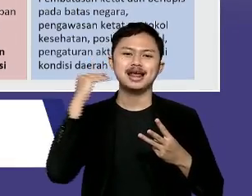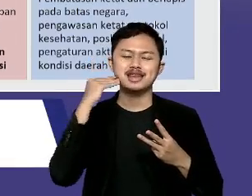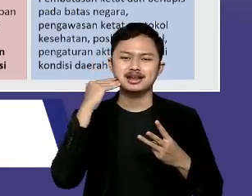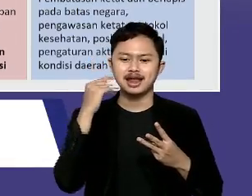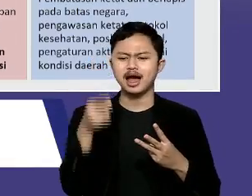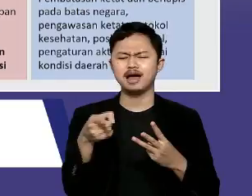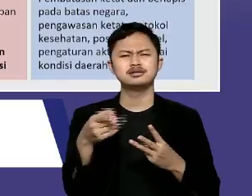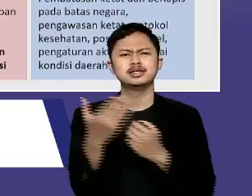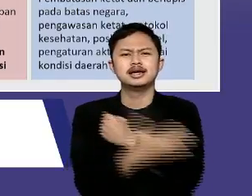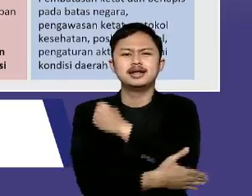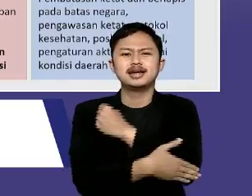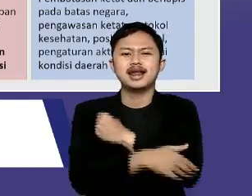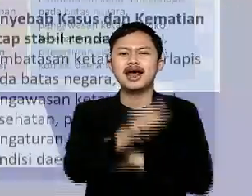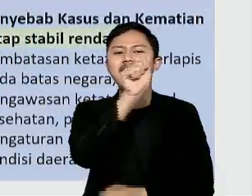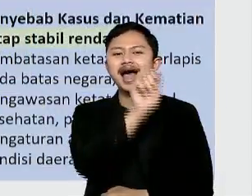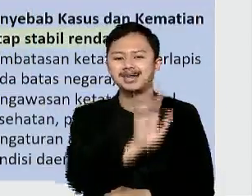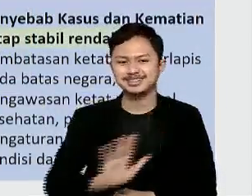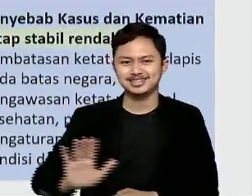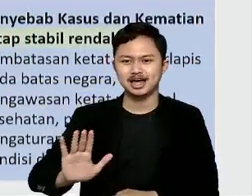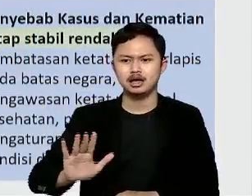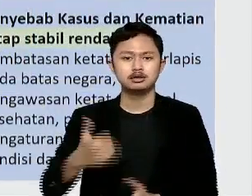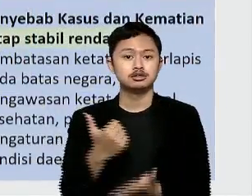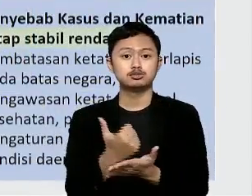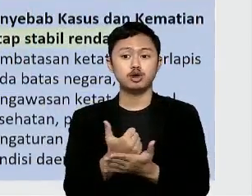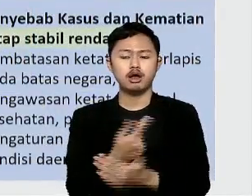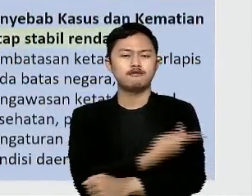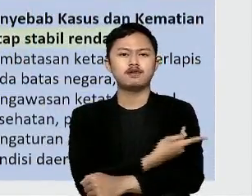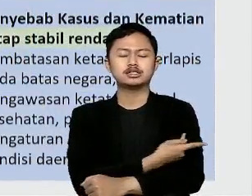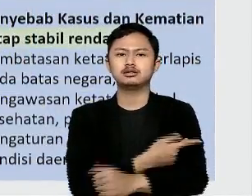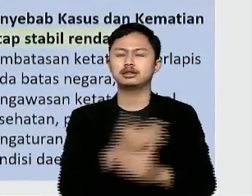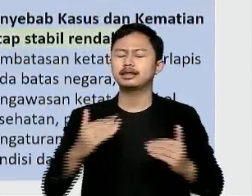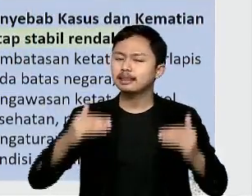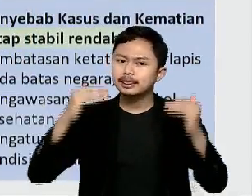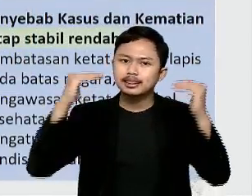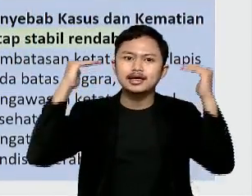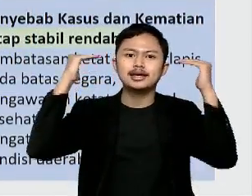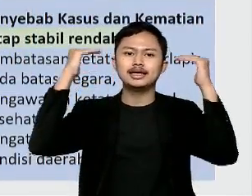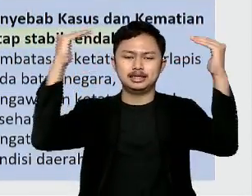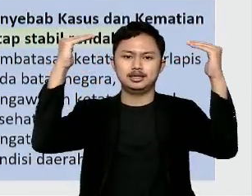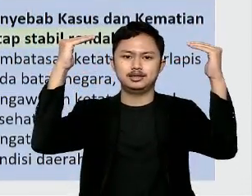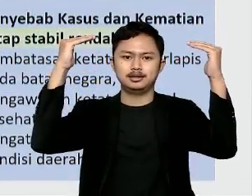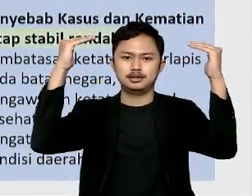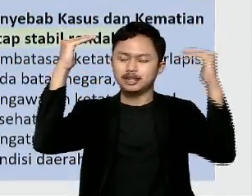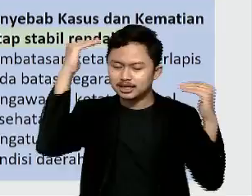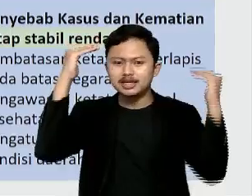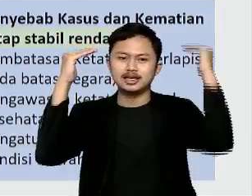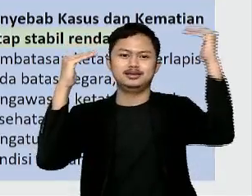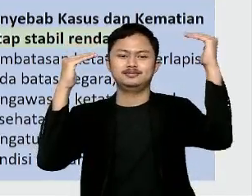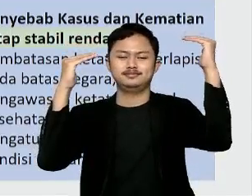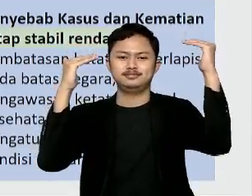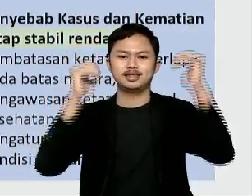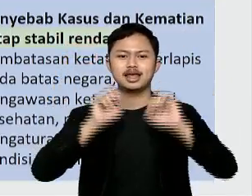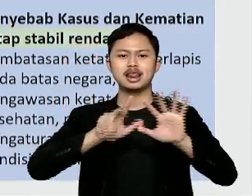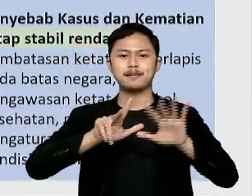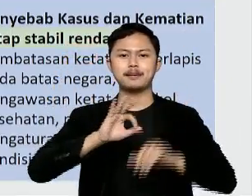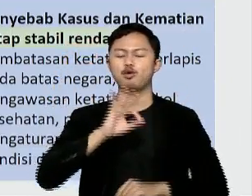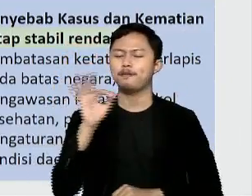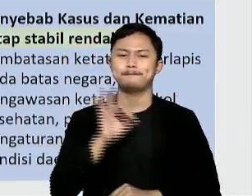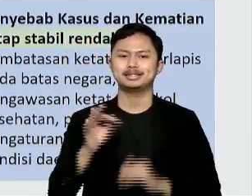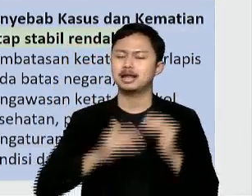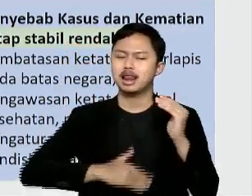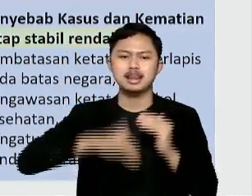salah satu negara Asia dengan vaksinasi dosis lengkap tertinggi, yaitu mencapai lebih dari